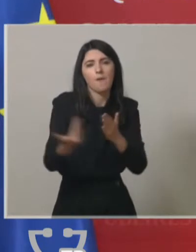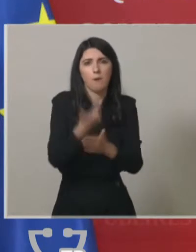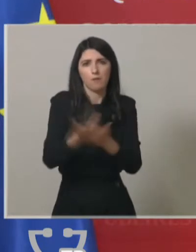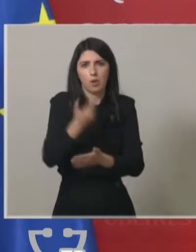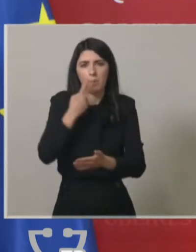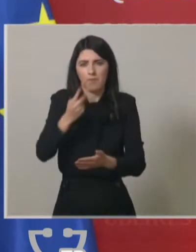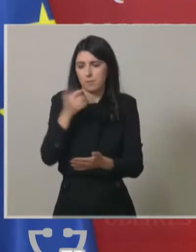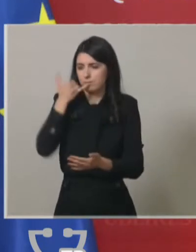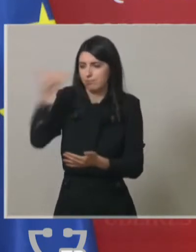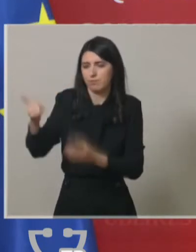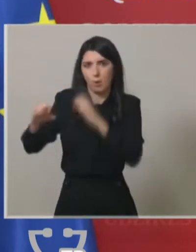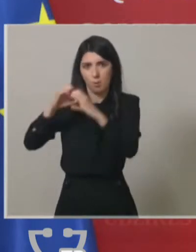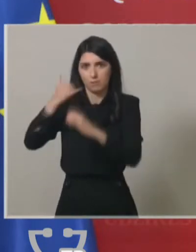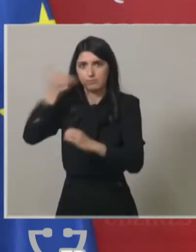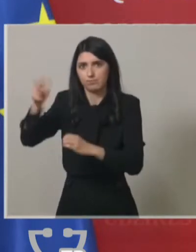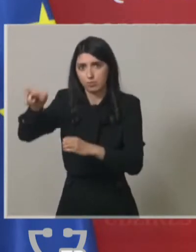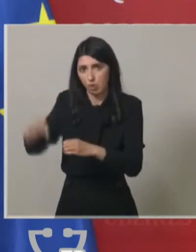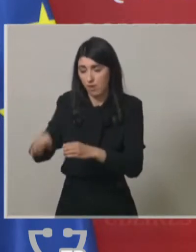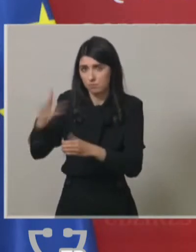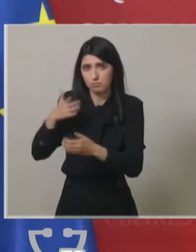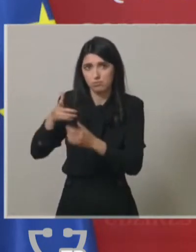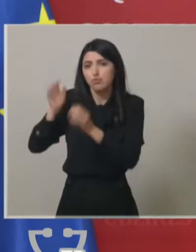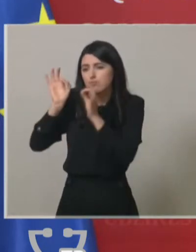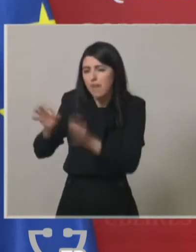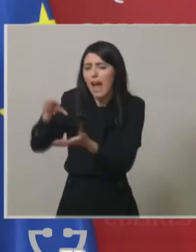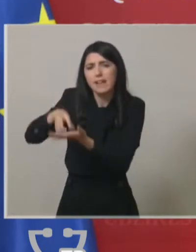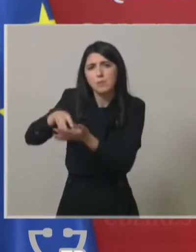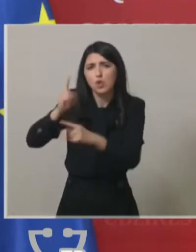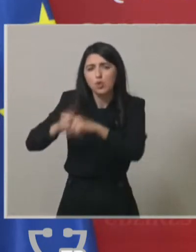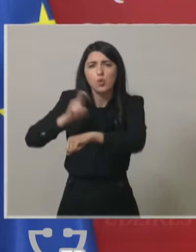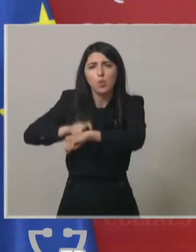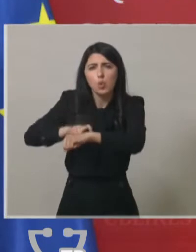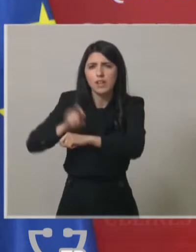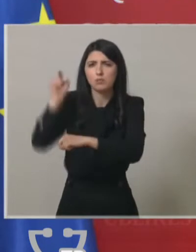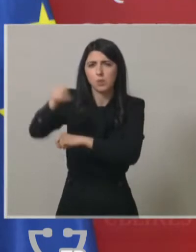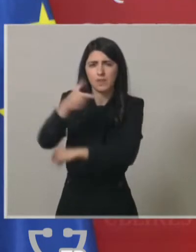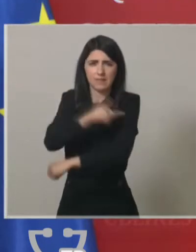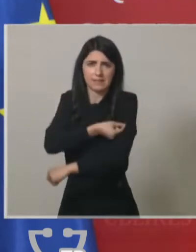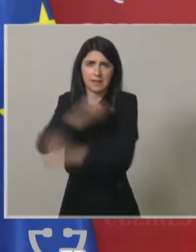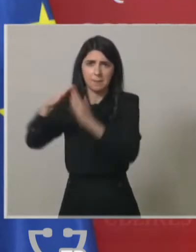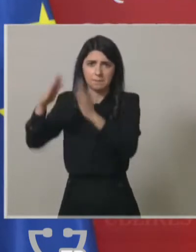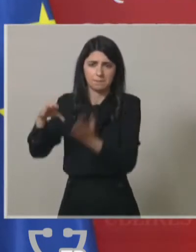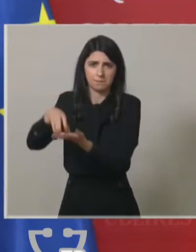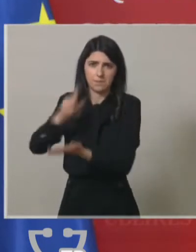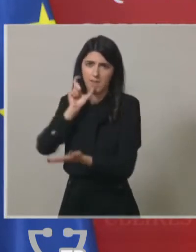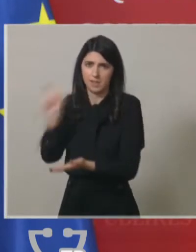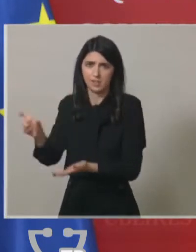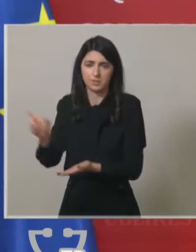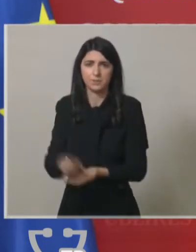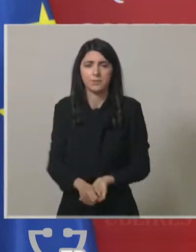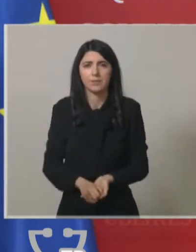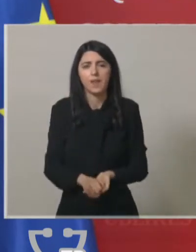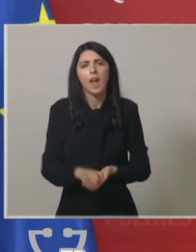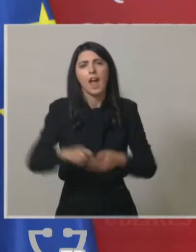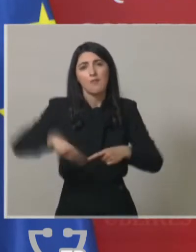комуницира граѓанинот и го кажува точното место и време за вакцинација.